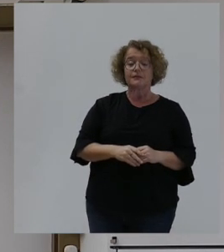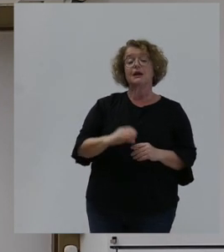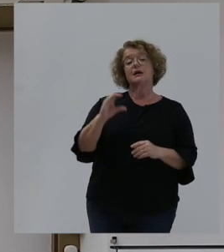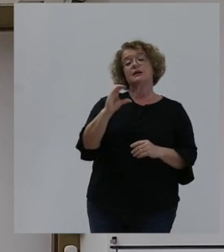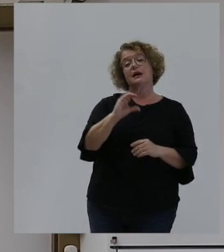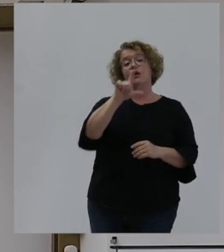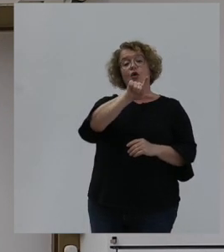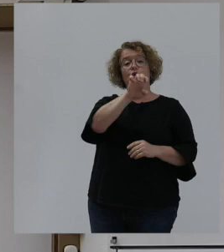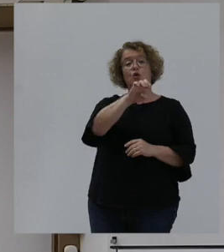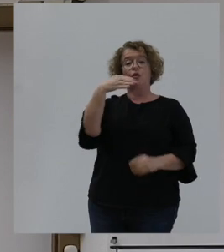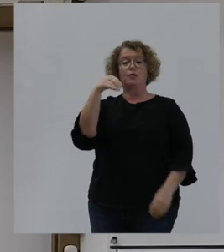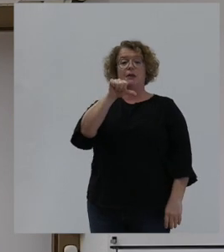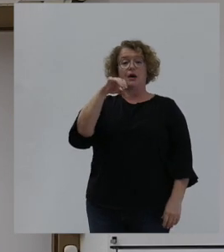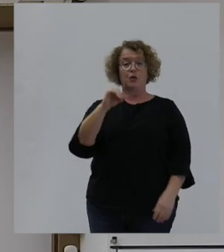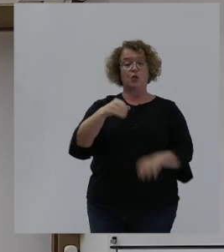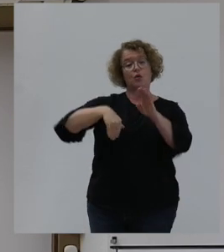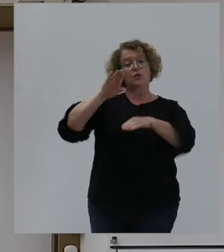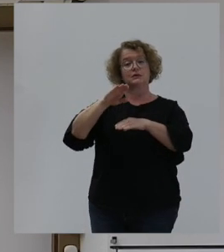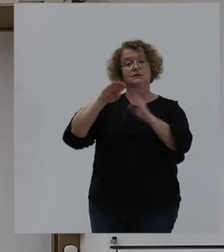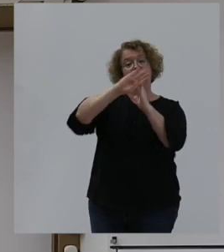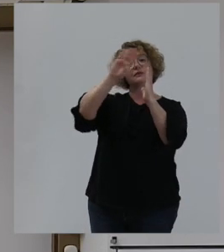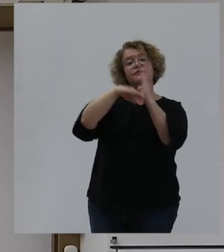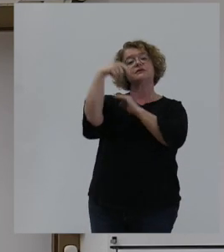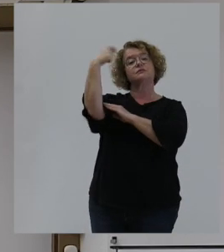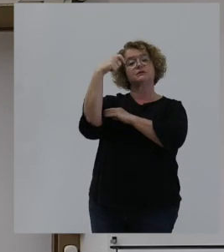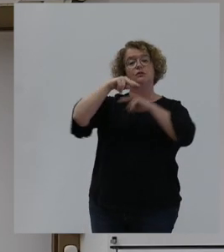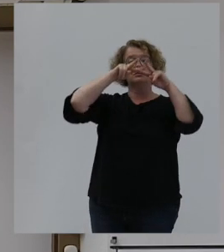Caroline Lemao, candidate à la vice-présidence recherche.